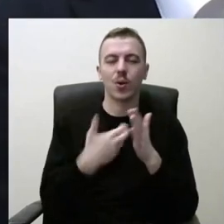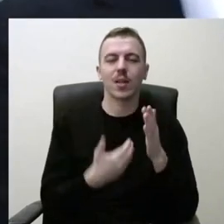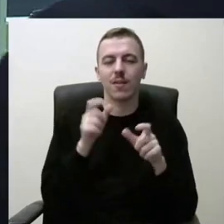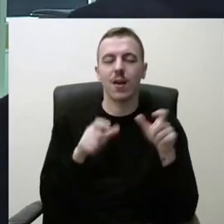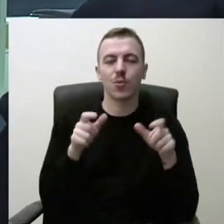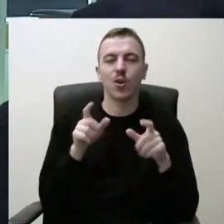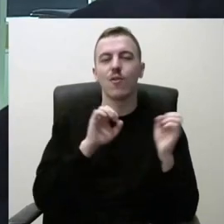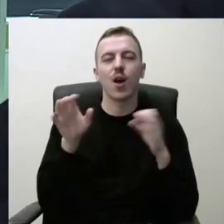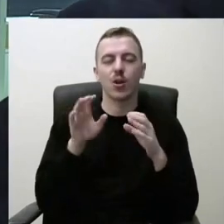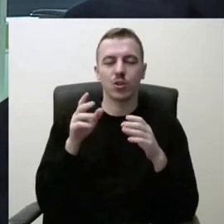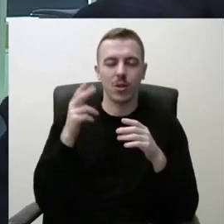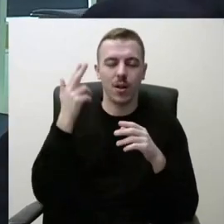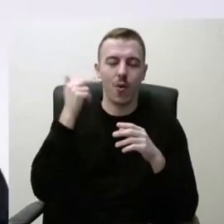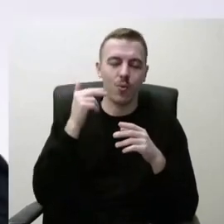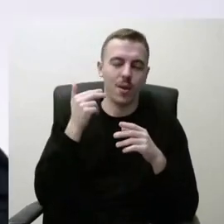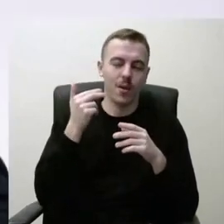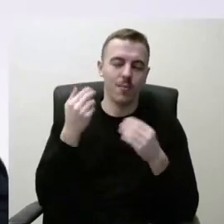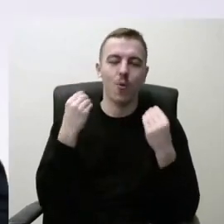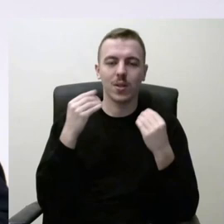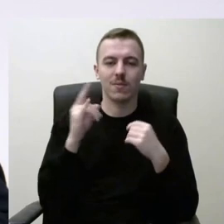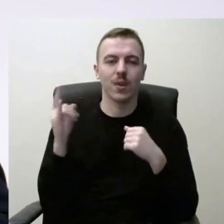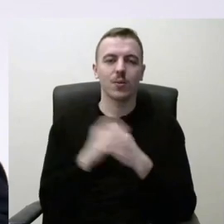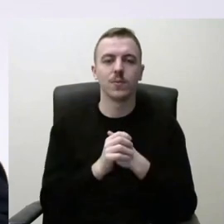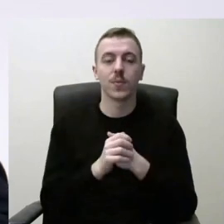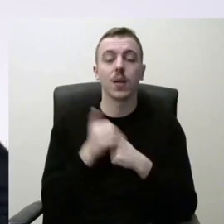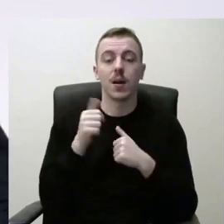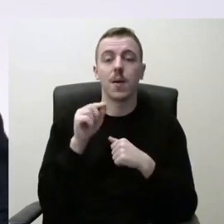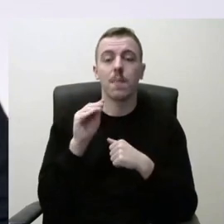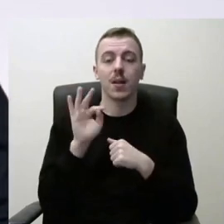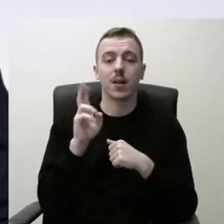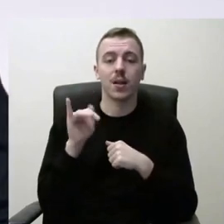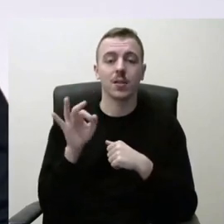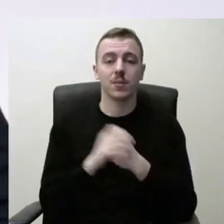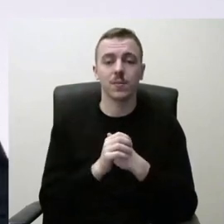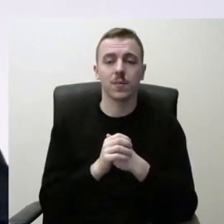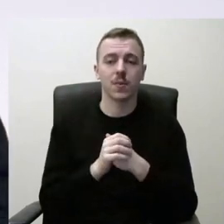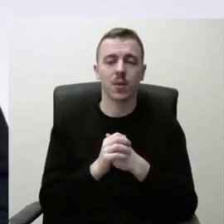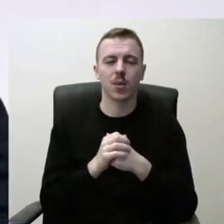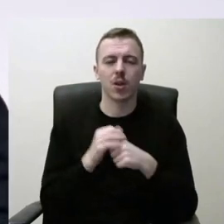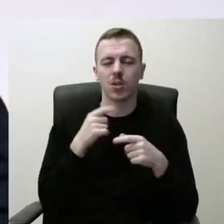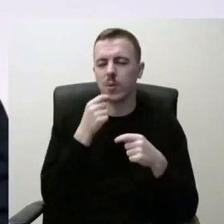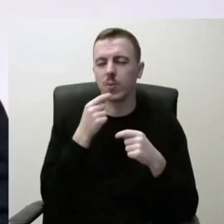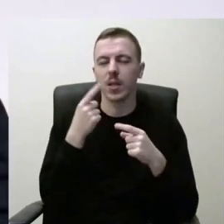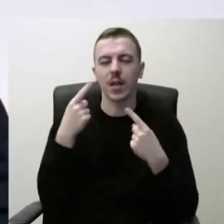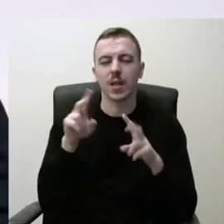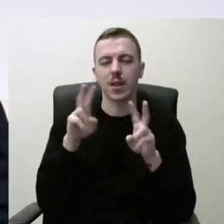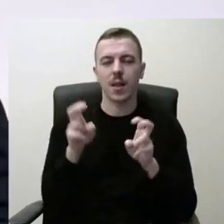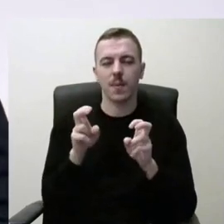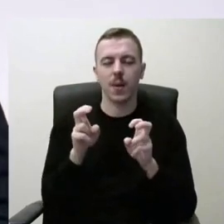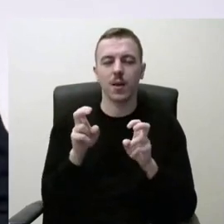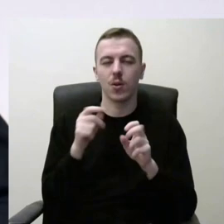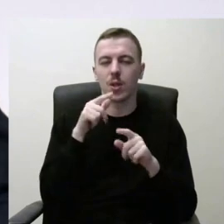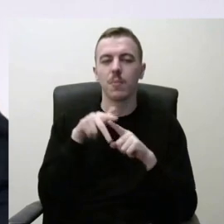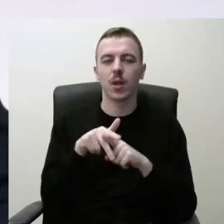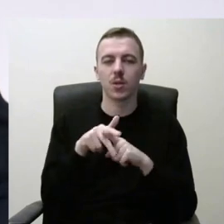Kauną mokytis vaikus. Dėkuoju, ponas Petraitis. Aš gal dabar perėsiu prie kitų temų, prie biškį praktiškesnių.